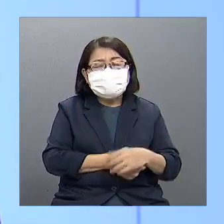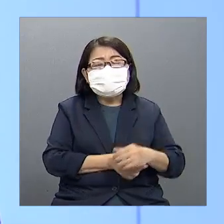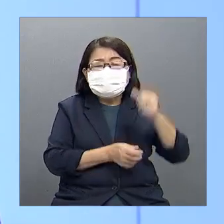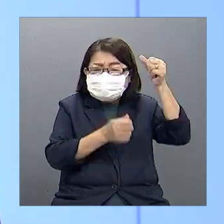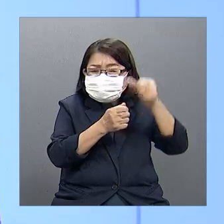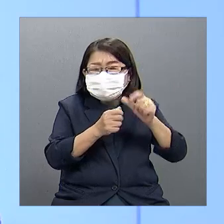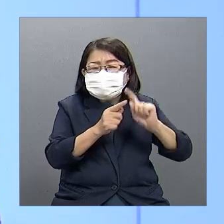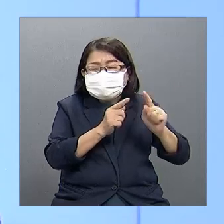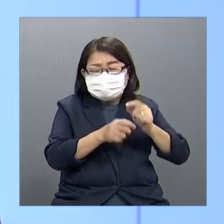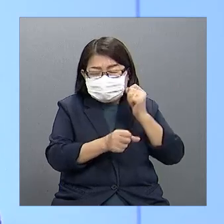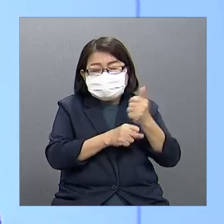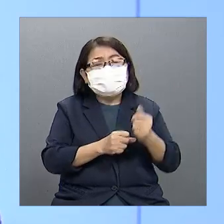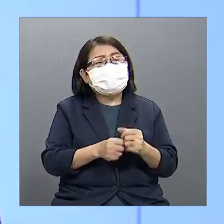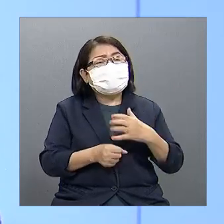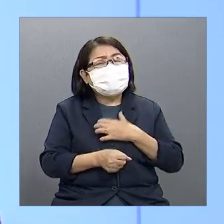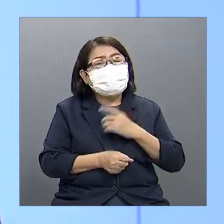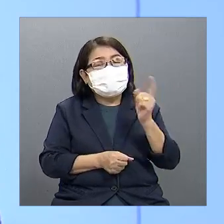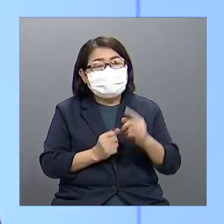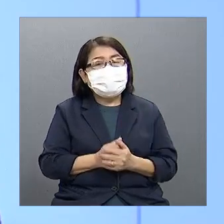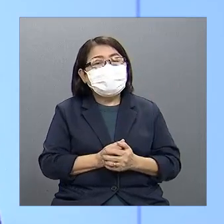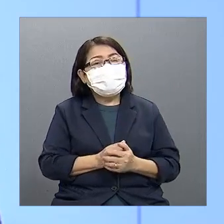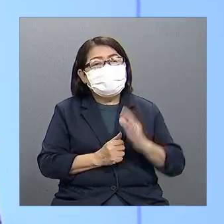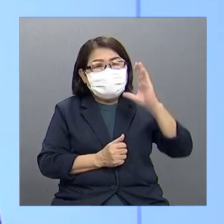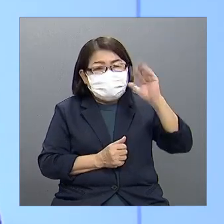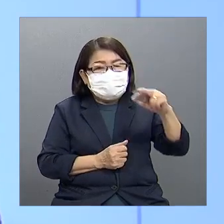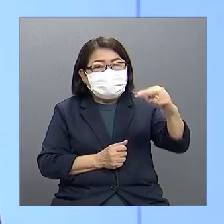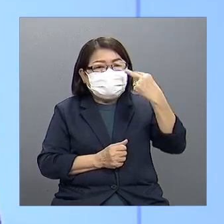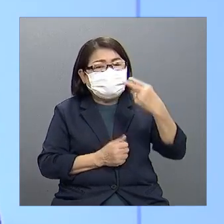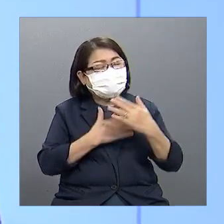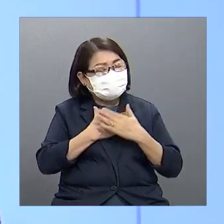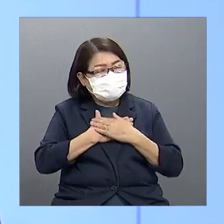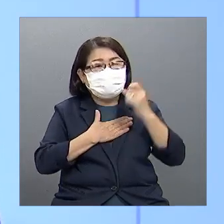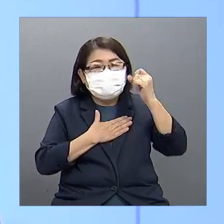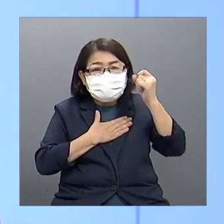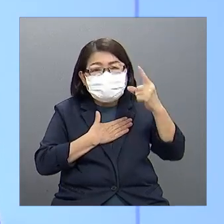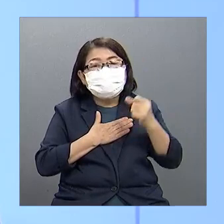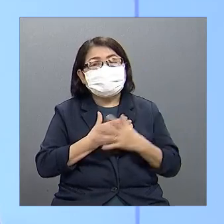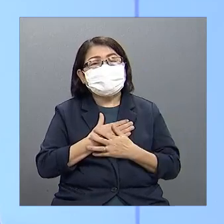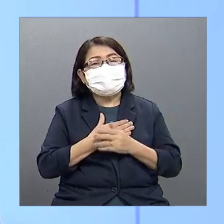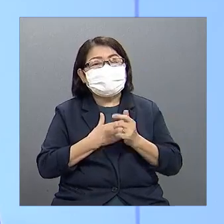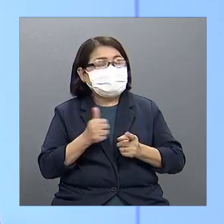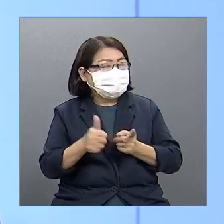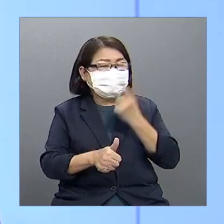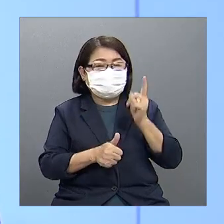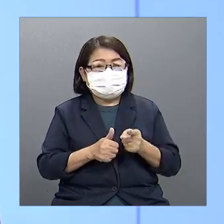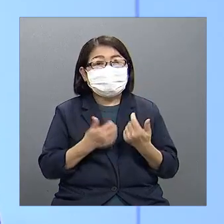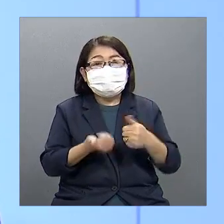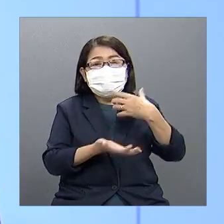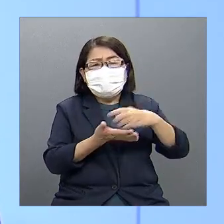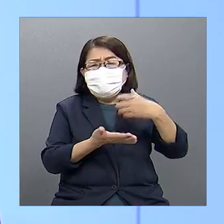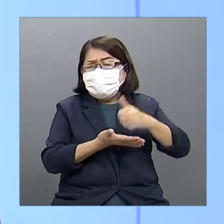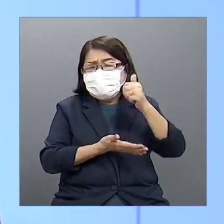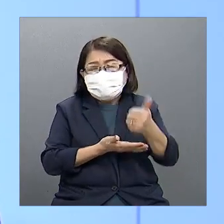ากที่สุดก็คือความรักและความเข้าใจและความใส่ใจจากคุณพ่อคุณแม่นั่นเองค่ะและนี่ก็คือเรื่องราวดีๆนะคะที่นำมาฝากคุณผู้ชมเช้